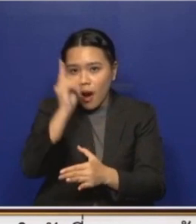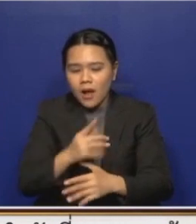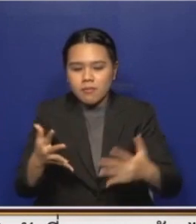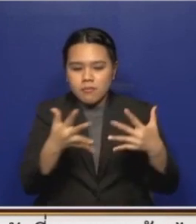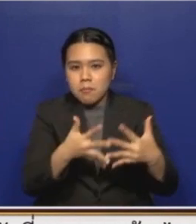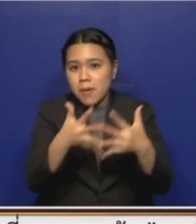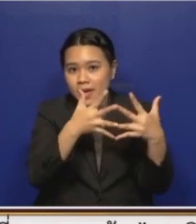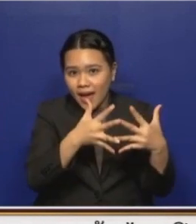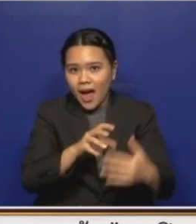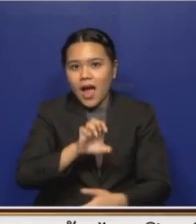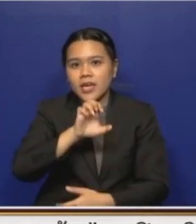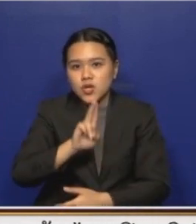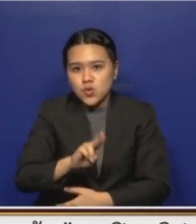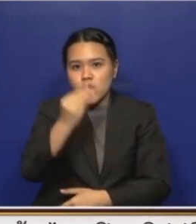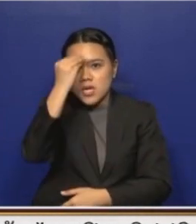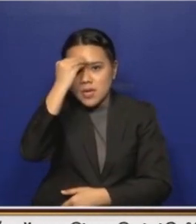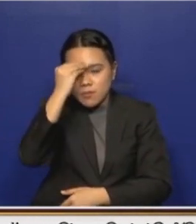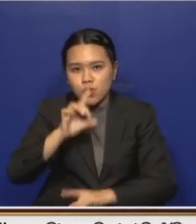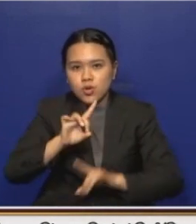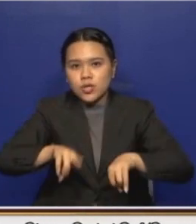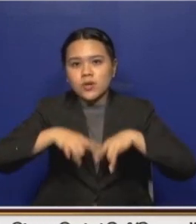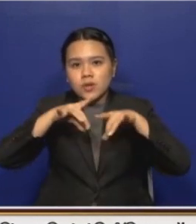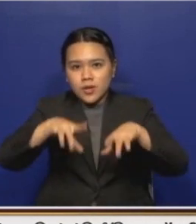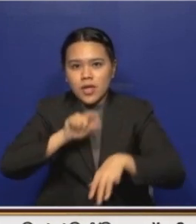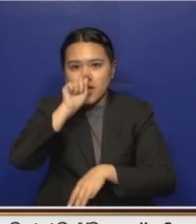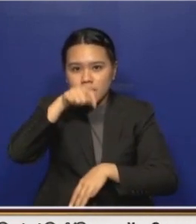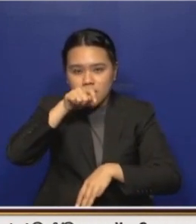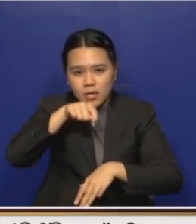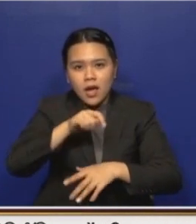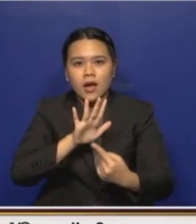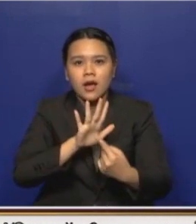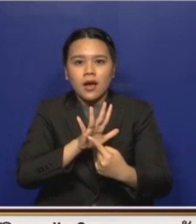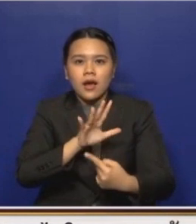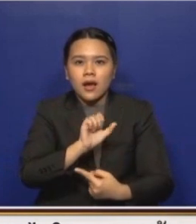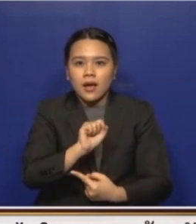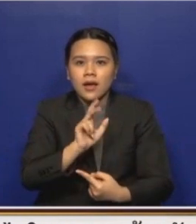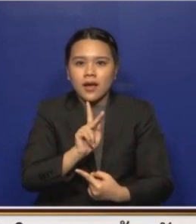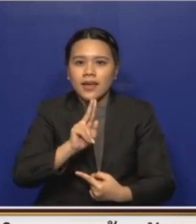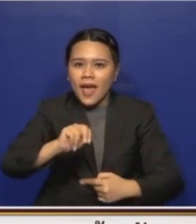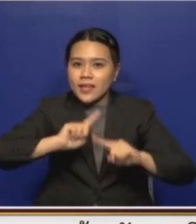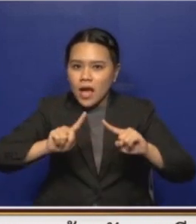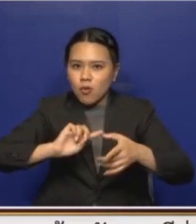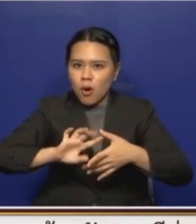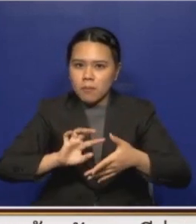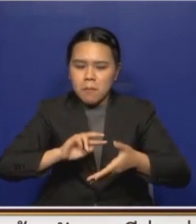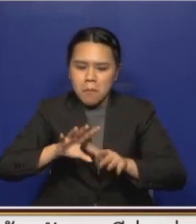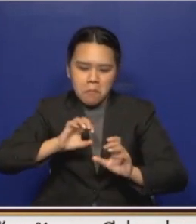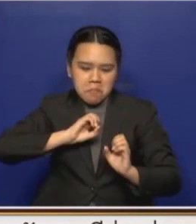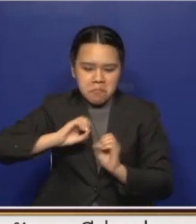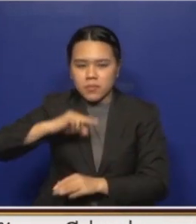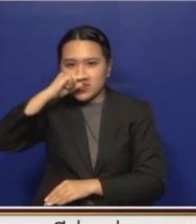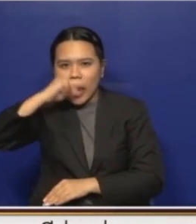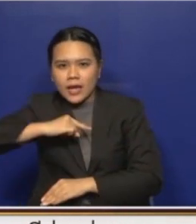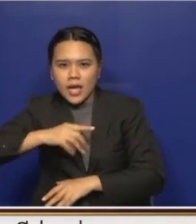เราหมดมันก็เกิดโซเชียลแซงชั่นหรือการพูดง่ายๆนะประณามทางการค้า